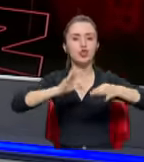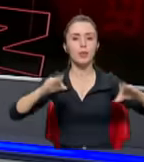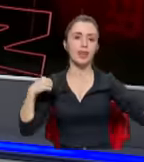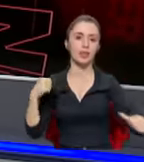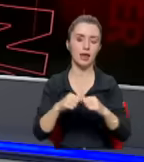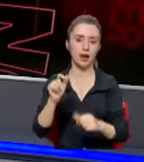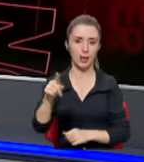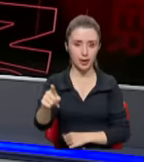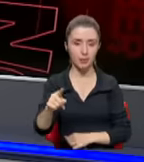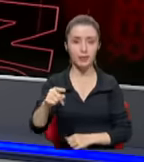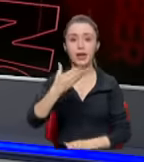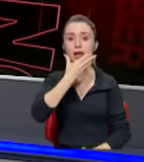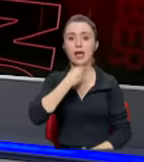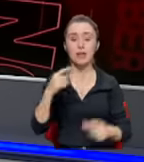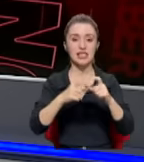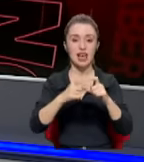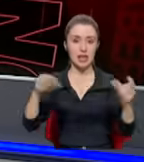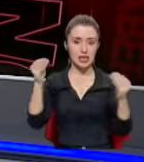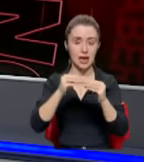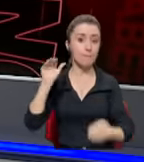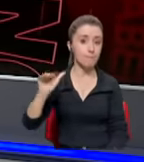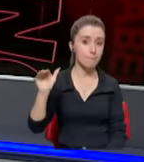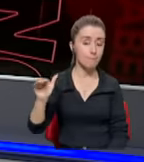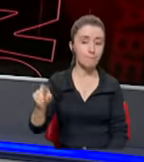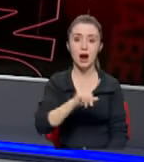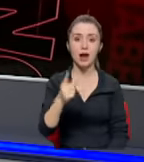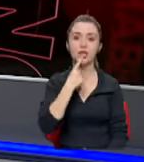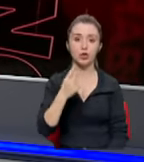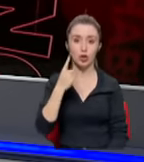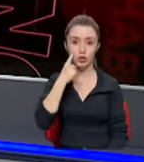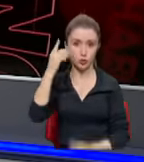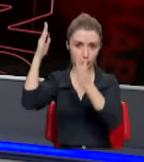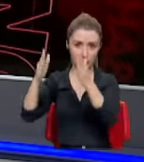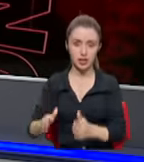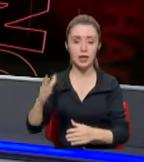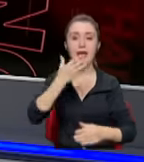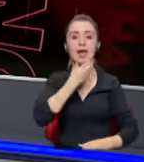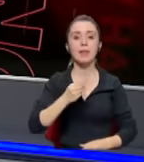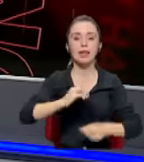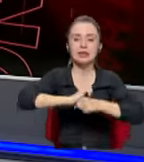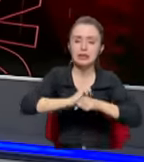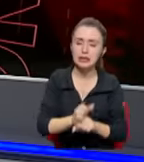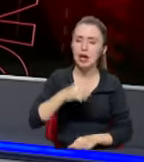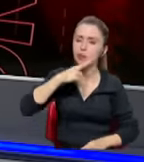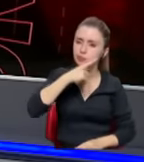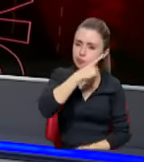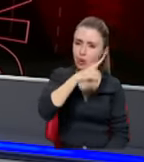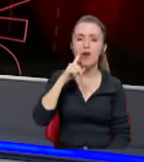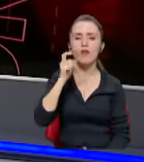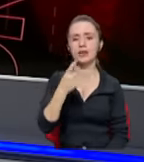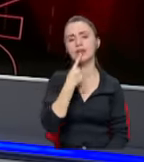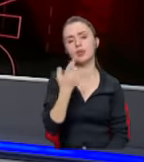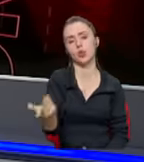tekrarladı emekliye seyyanen zam çağrılarına kapıyı kapatan Erdoğan emeklilerin yaşadığı zorlukların farkındayız